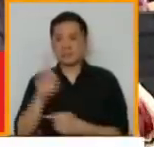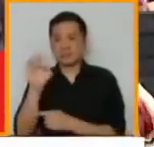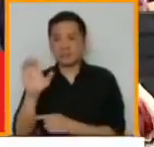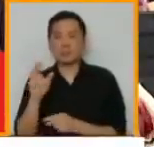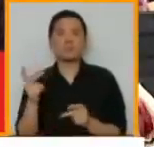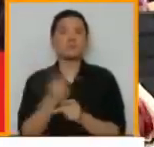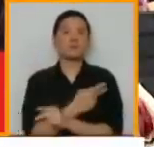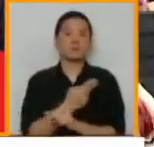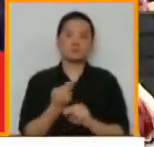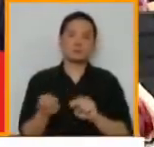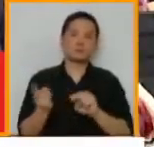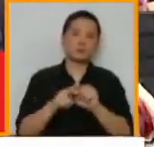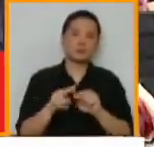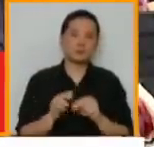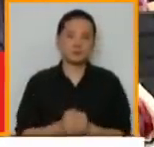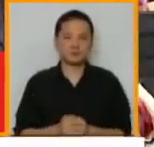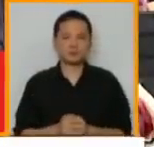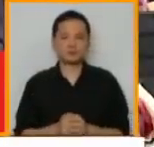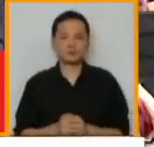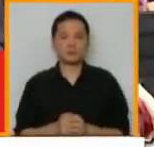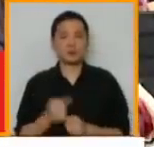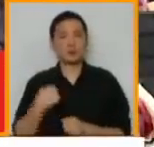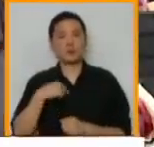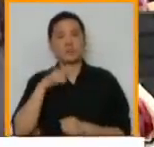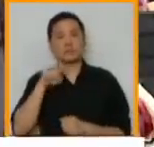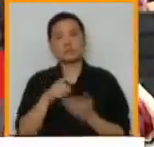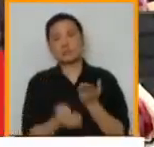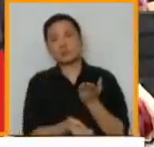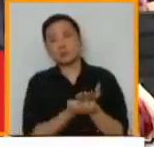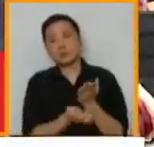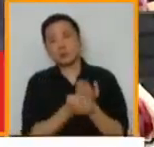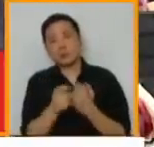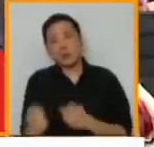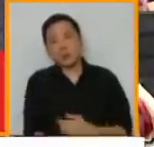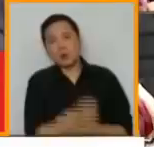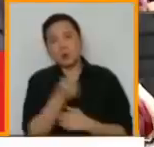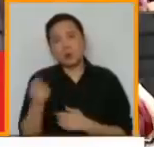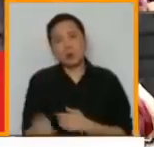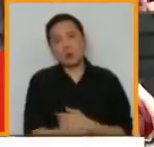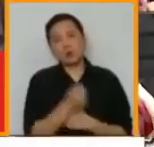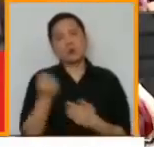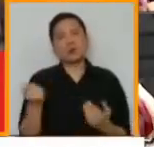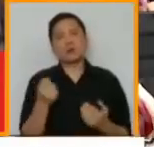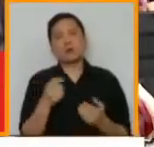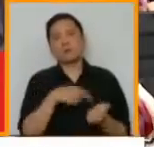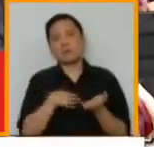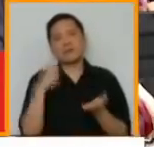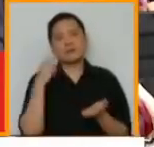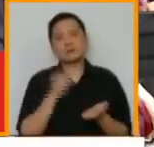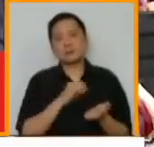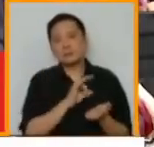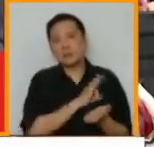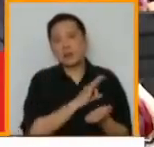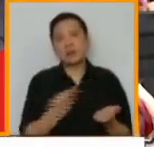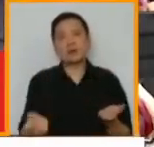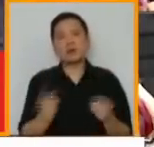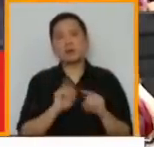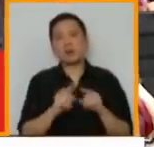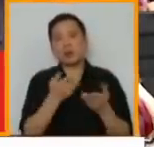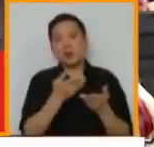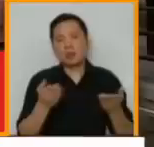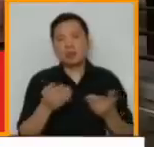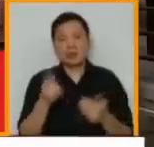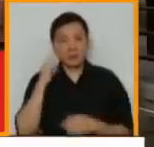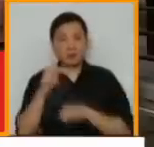syempre naluluto pa namin. Yung babayad pa sa tao, sarsa. Mataas talaga kasi sa probinsya pa eh, binabiyahe